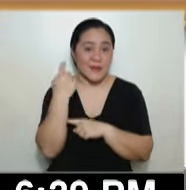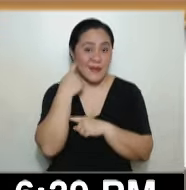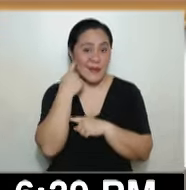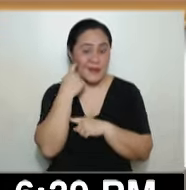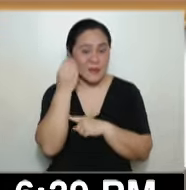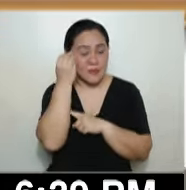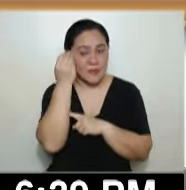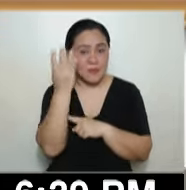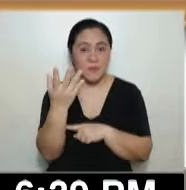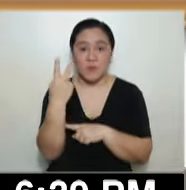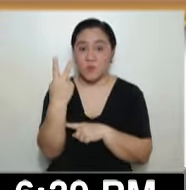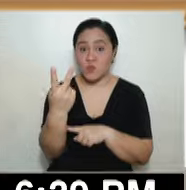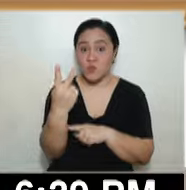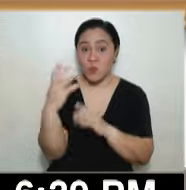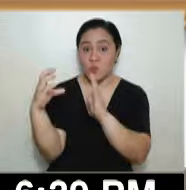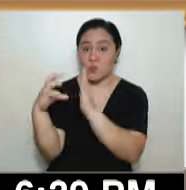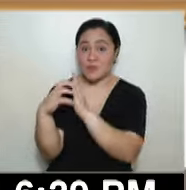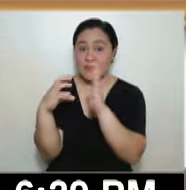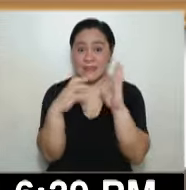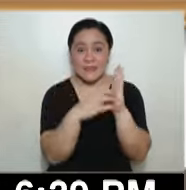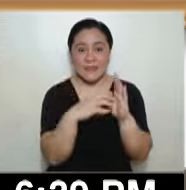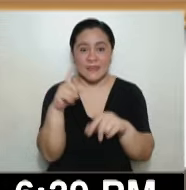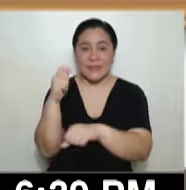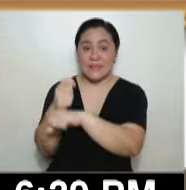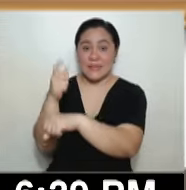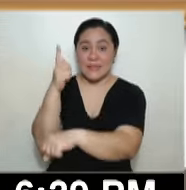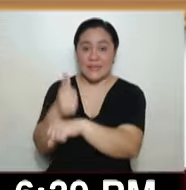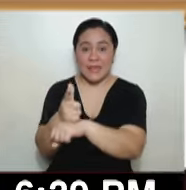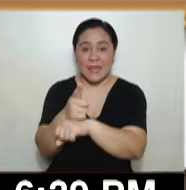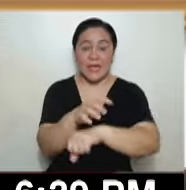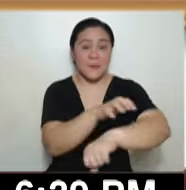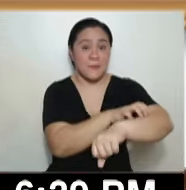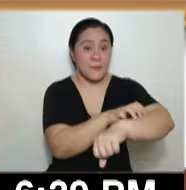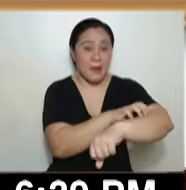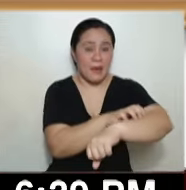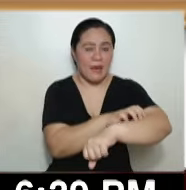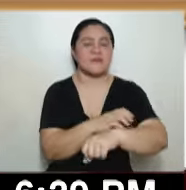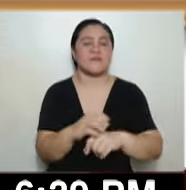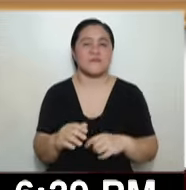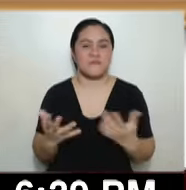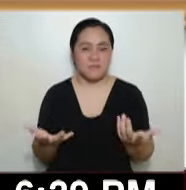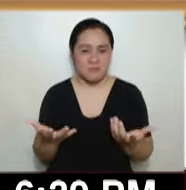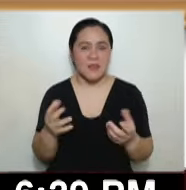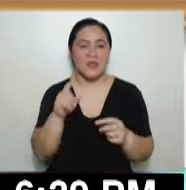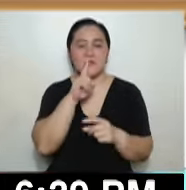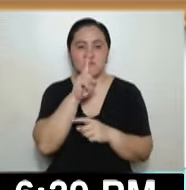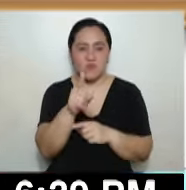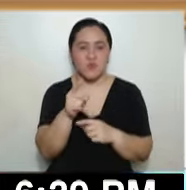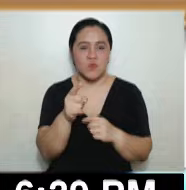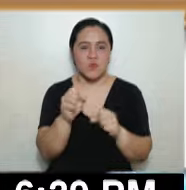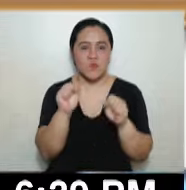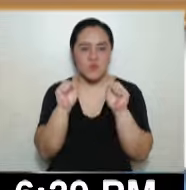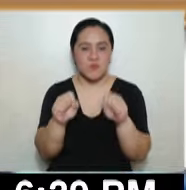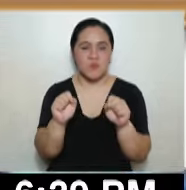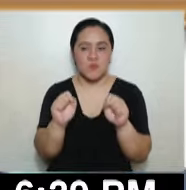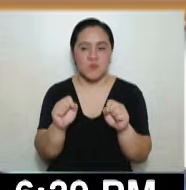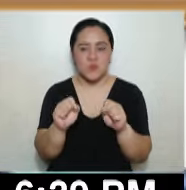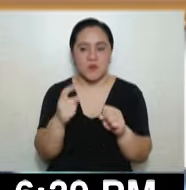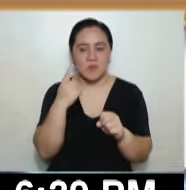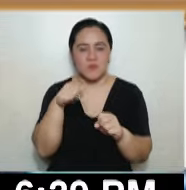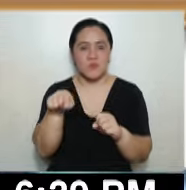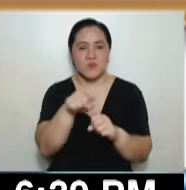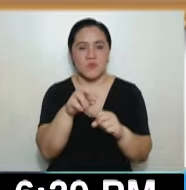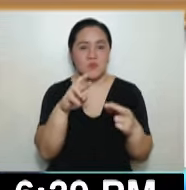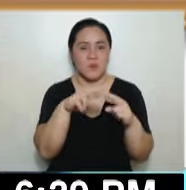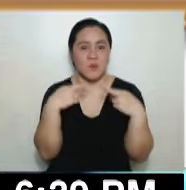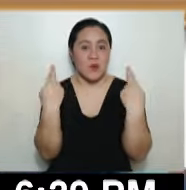syudad ng Taguig at saka ng Makati na kung saan posibleng maglaban ang mga magkakamag-anak sa